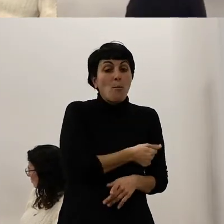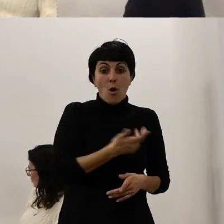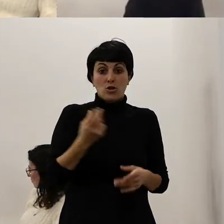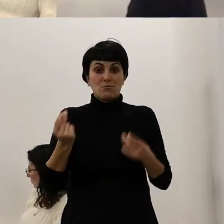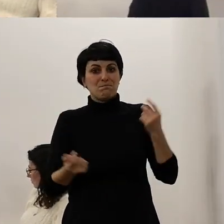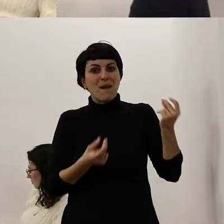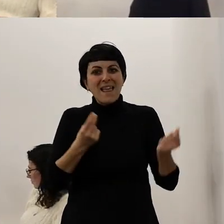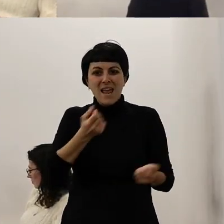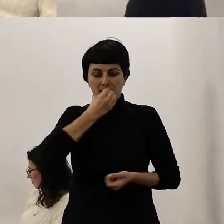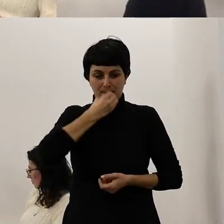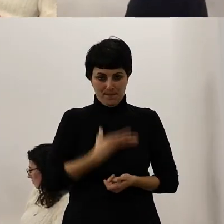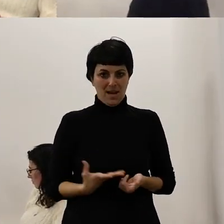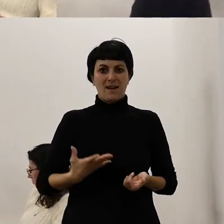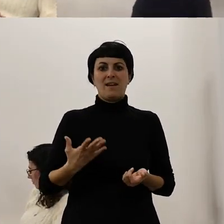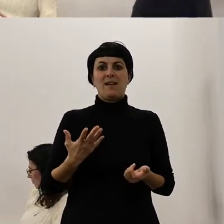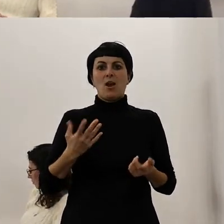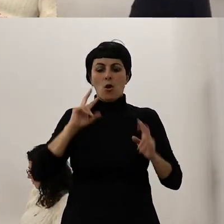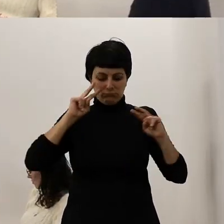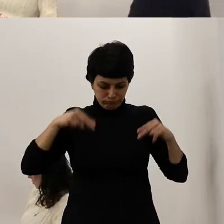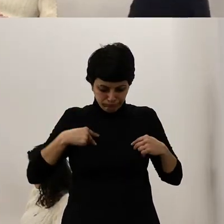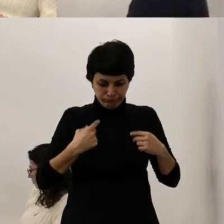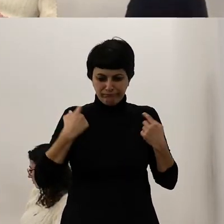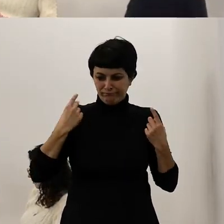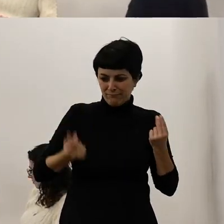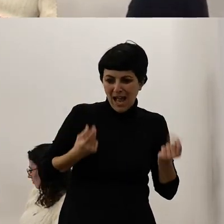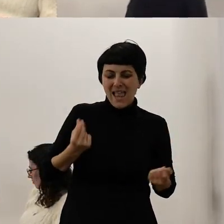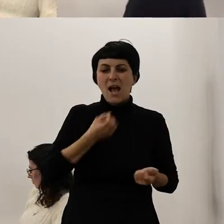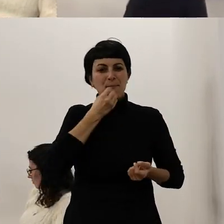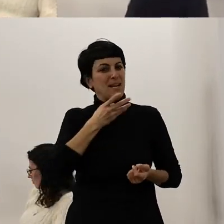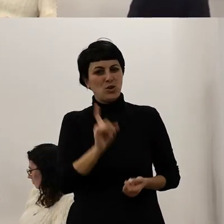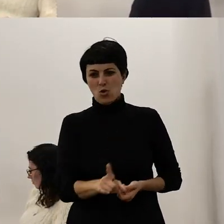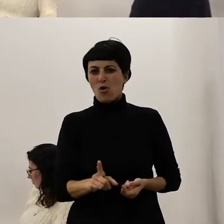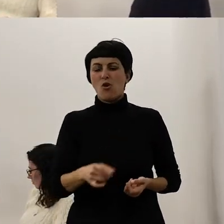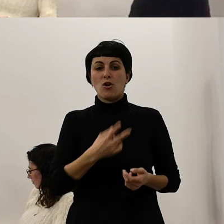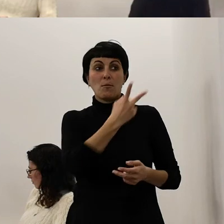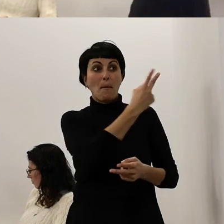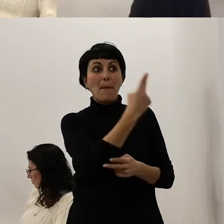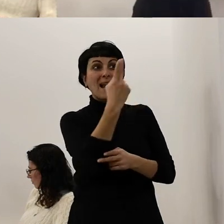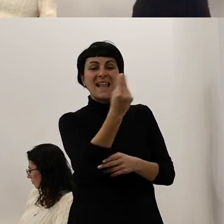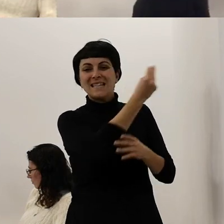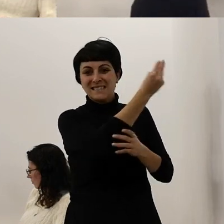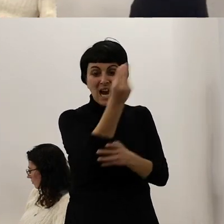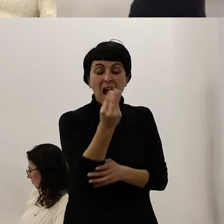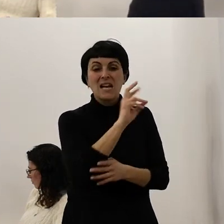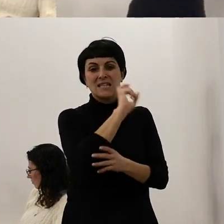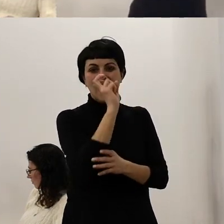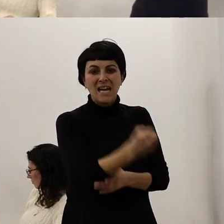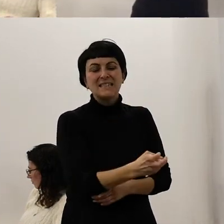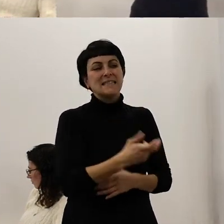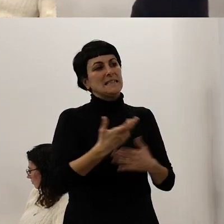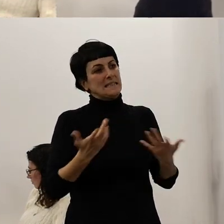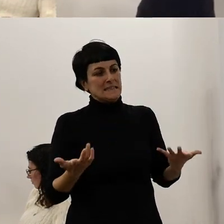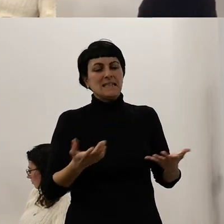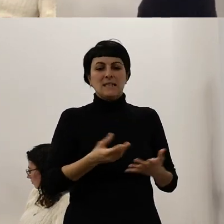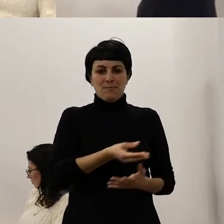com t'agradaria ballar o com et veus ballar aquelles parelles de germans, no? I aleshores, el fet és